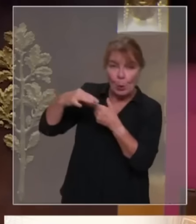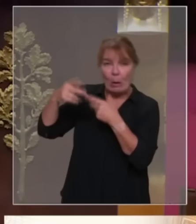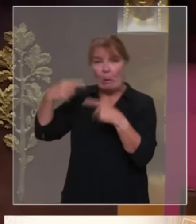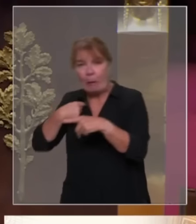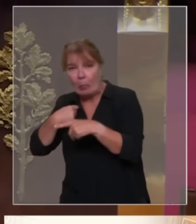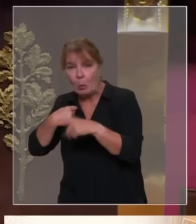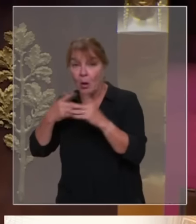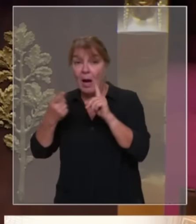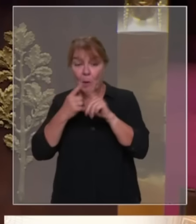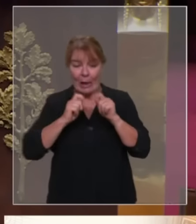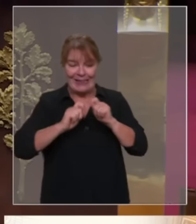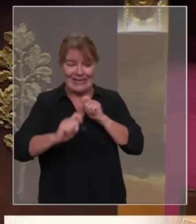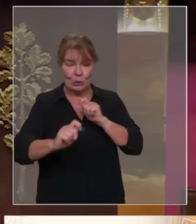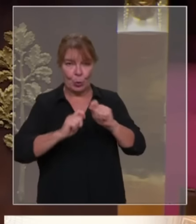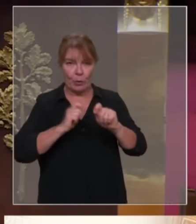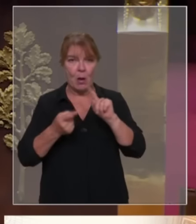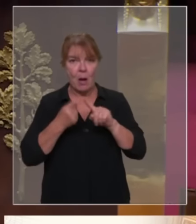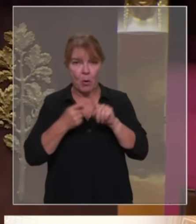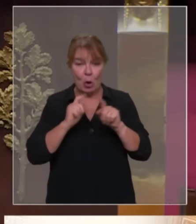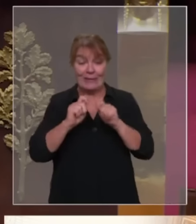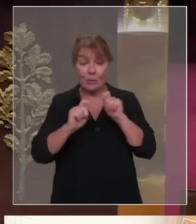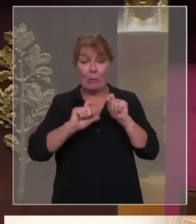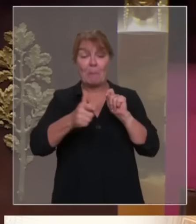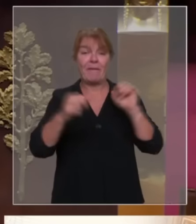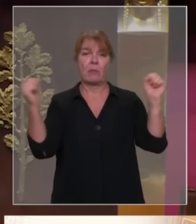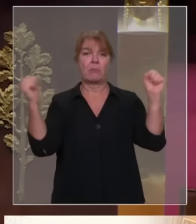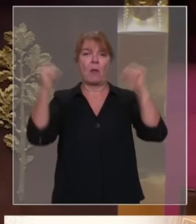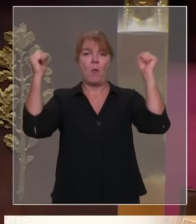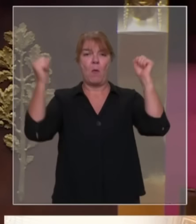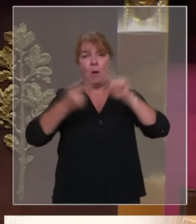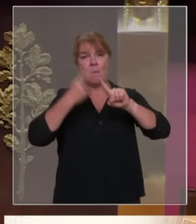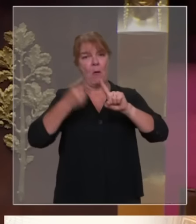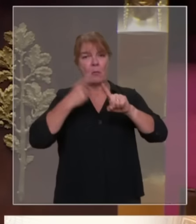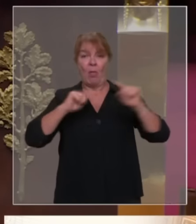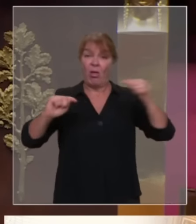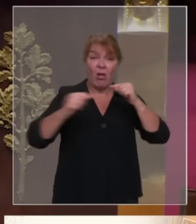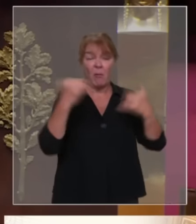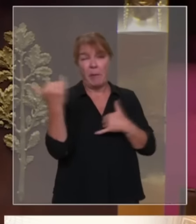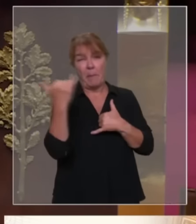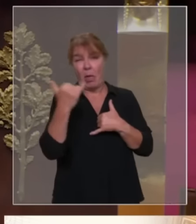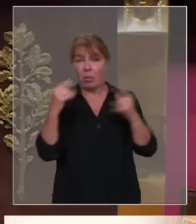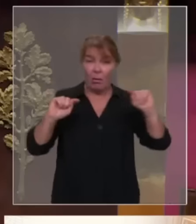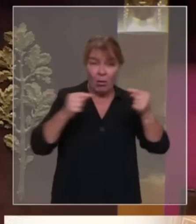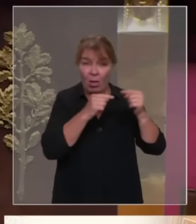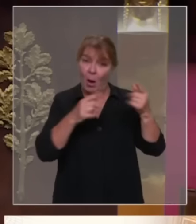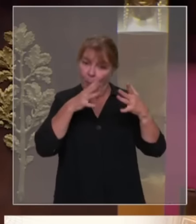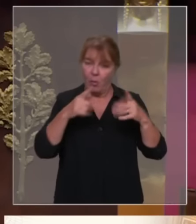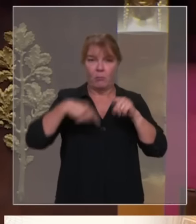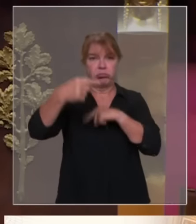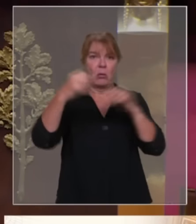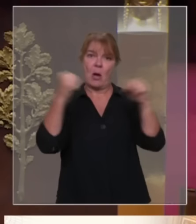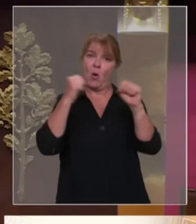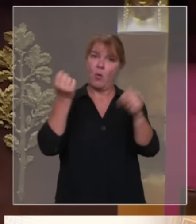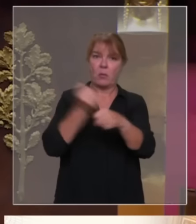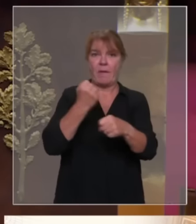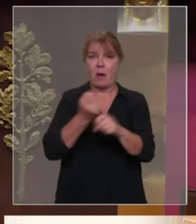puis on discute et on se met d'accord pour travailler ensemble sur quelques grandes